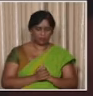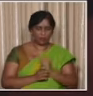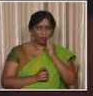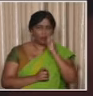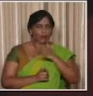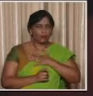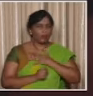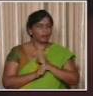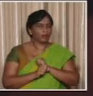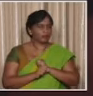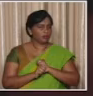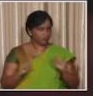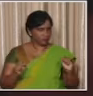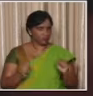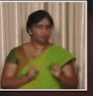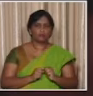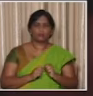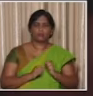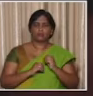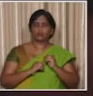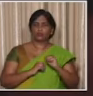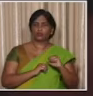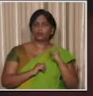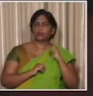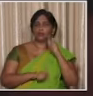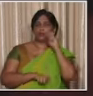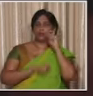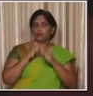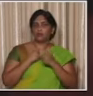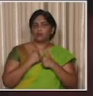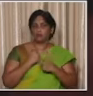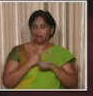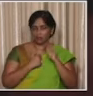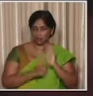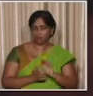මනුස්සකම නැති යාන්ත්‍රික මිනිස්සු තමයි බිහි වෙන්නේ.